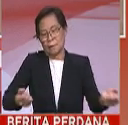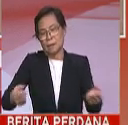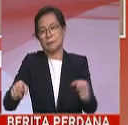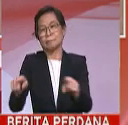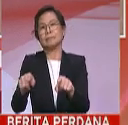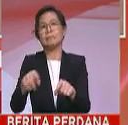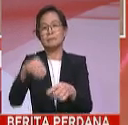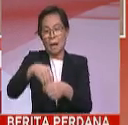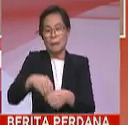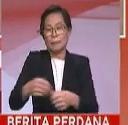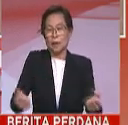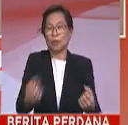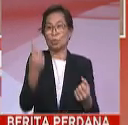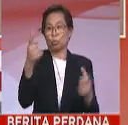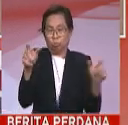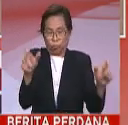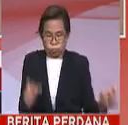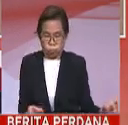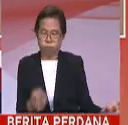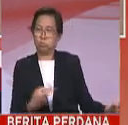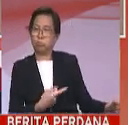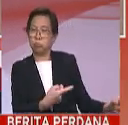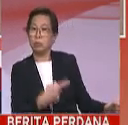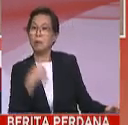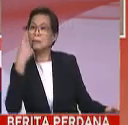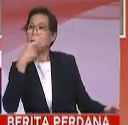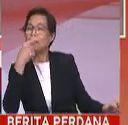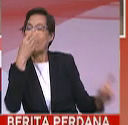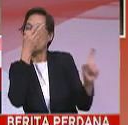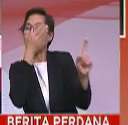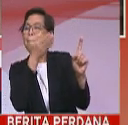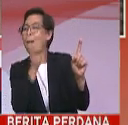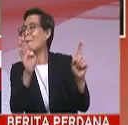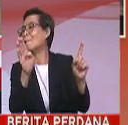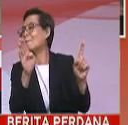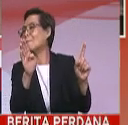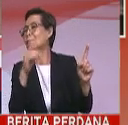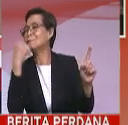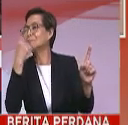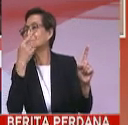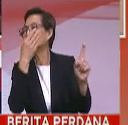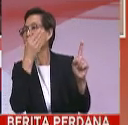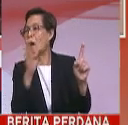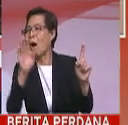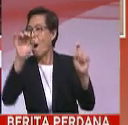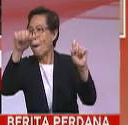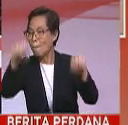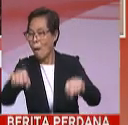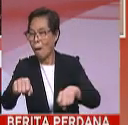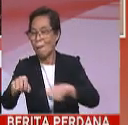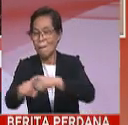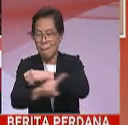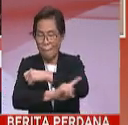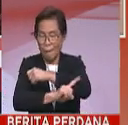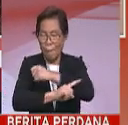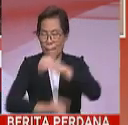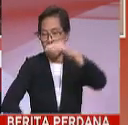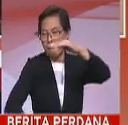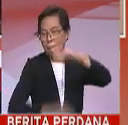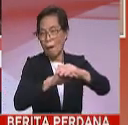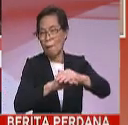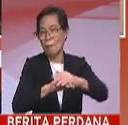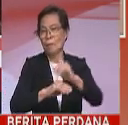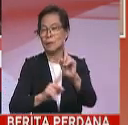sama. Mana-mana individu yang melanggar larangan ini boleh dikenakan kompaun